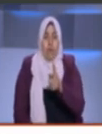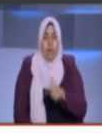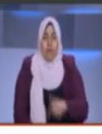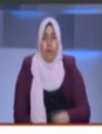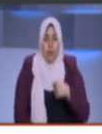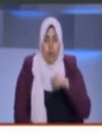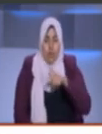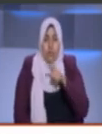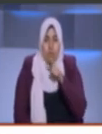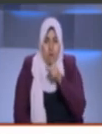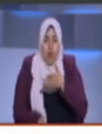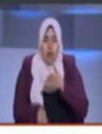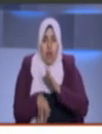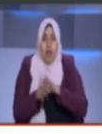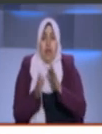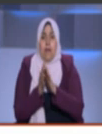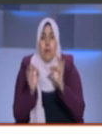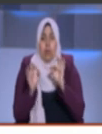يعني